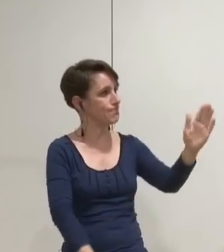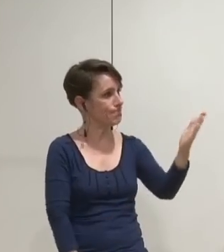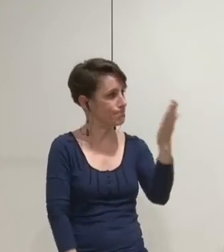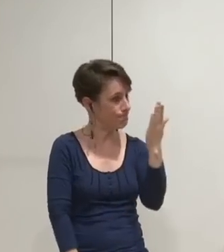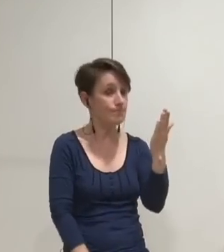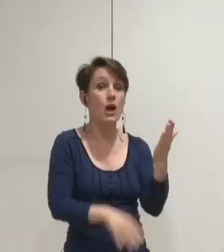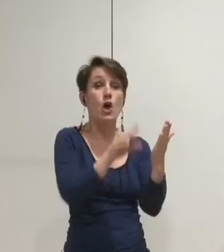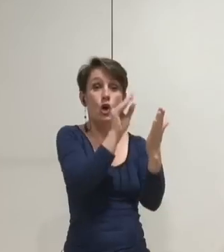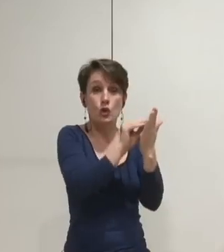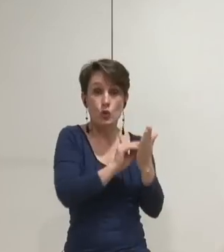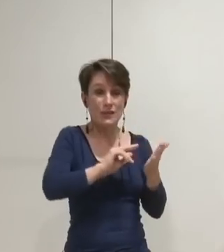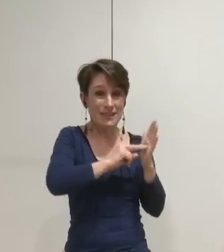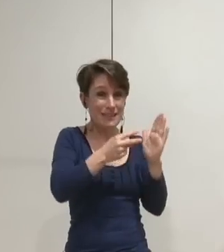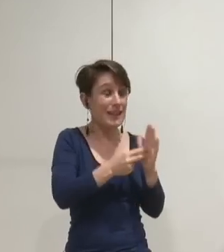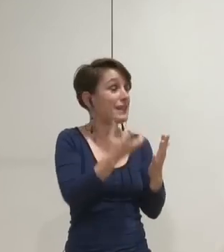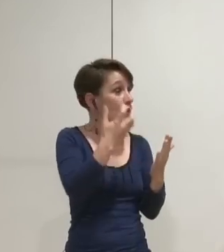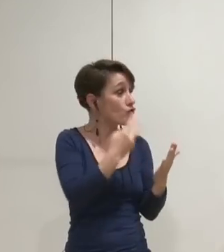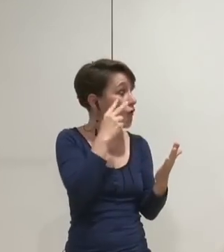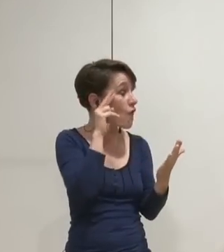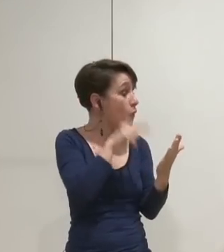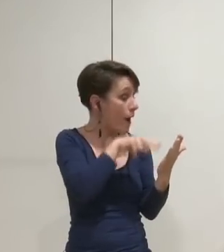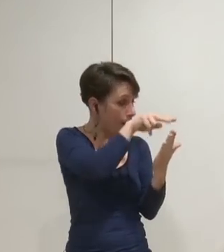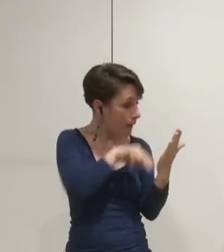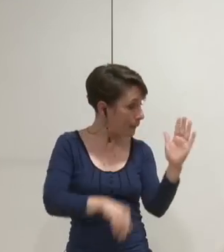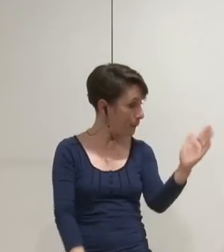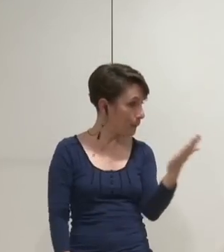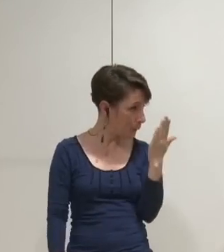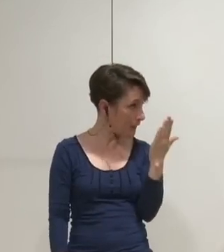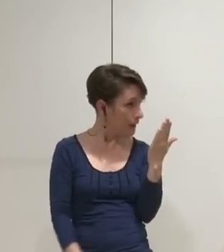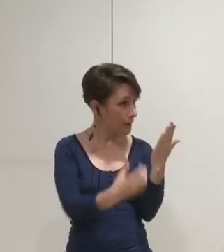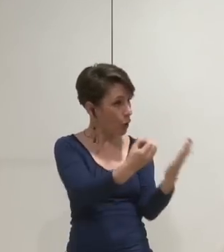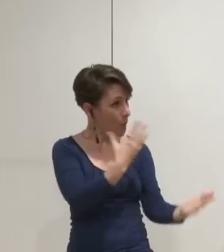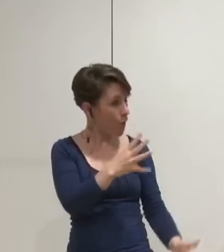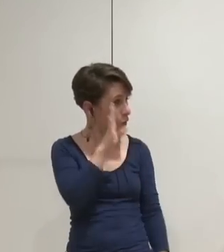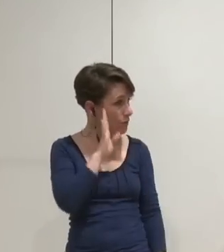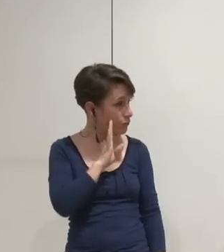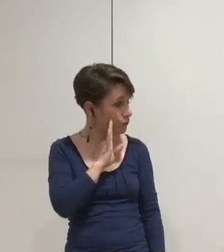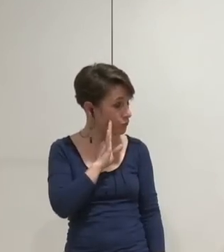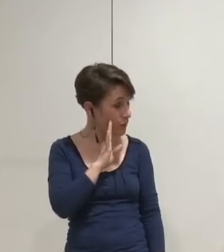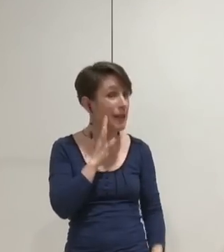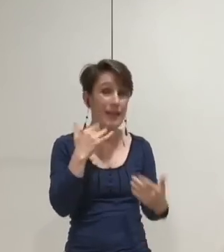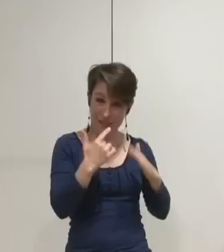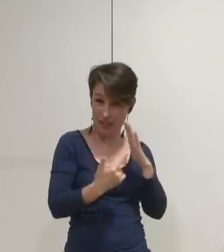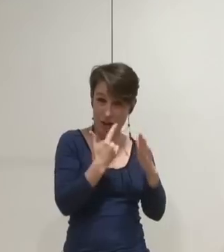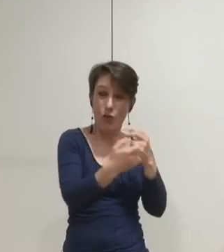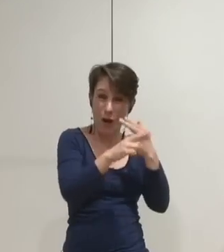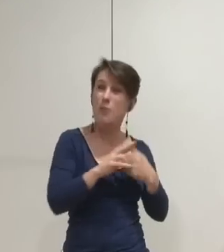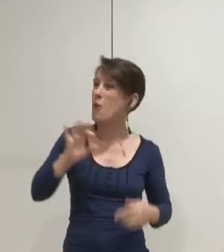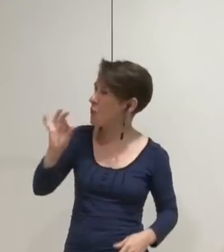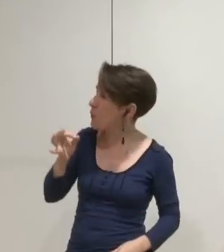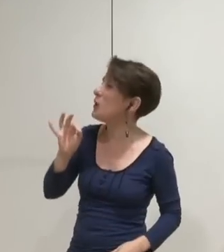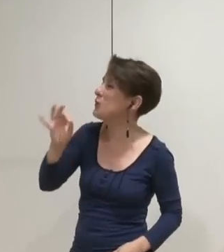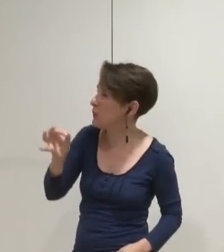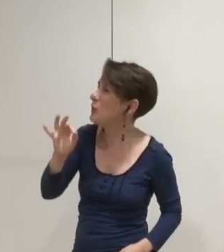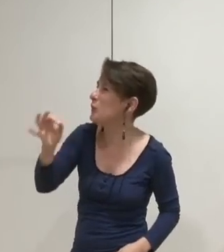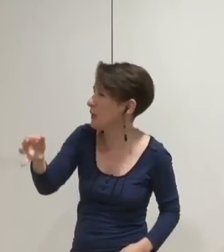soyons destinataire de cette notice technique annexée vous nous avez deux fois répondu oui en conseil